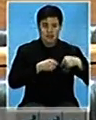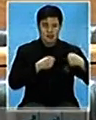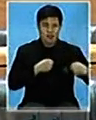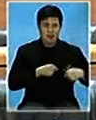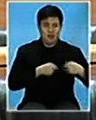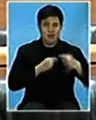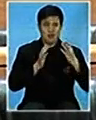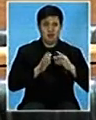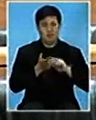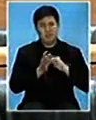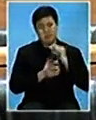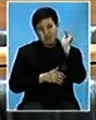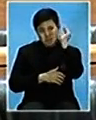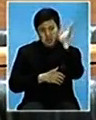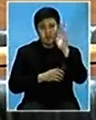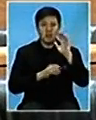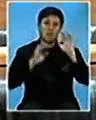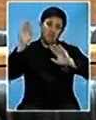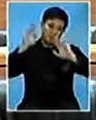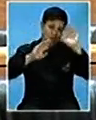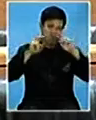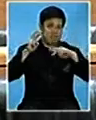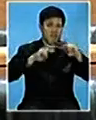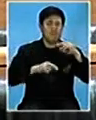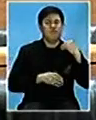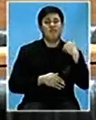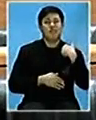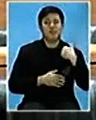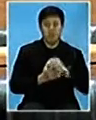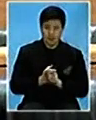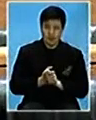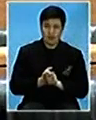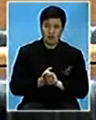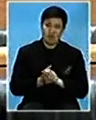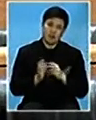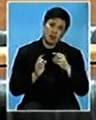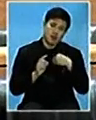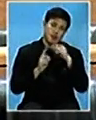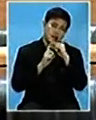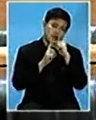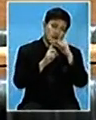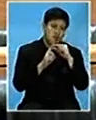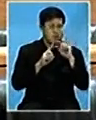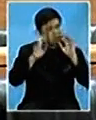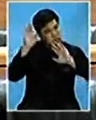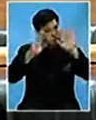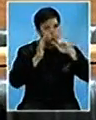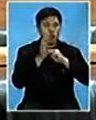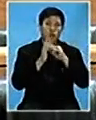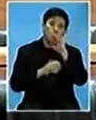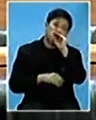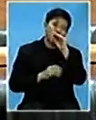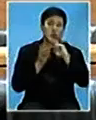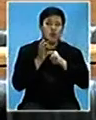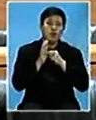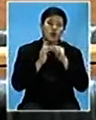นก็ไม่เชื่อมั่นต่อระบบประชาธิปไตยเช่นเดียวกันการเอ่ยอ้างประชาธิปไตยก็สักแต่เอ่ยอ้างเพื่อใ